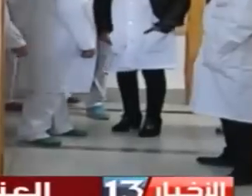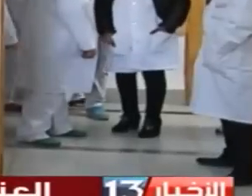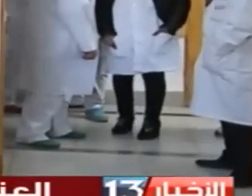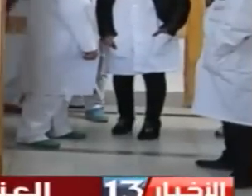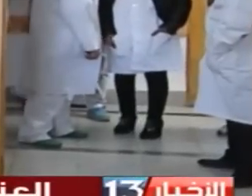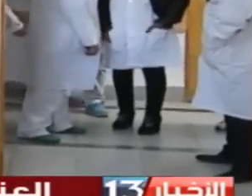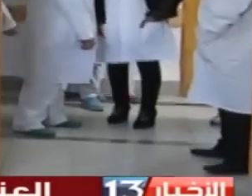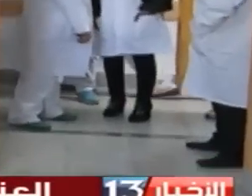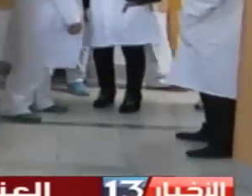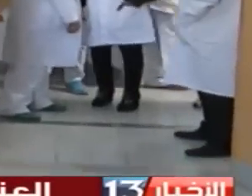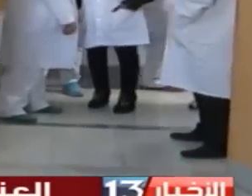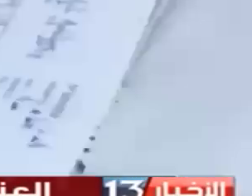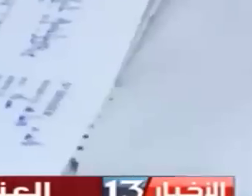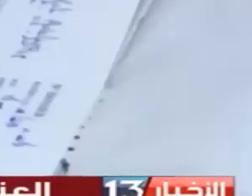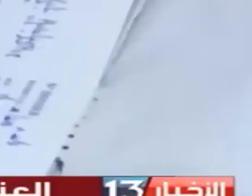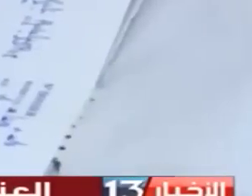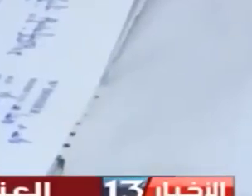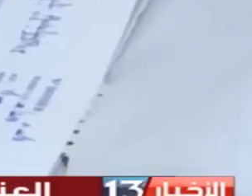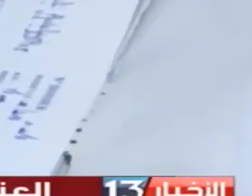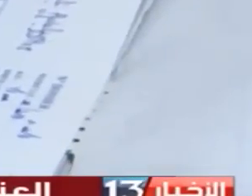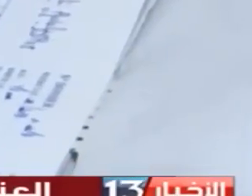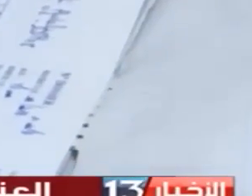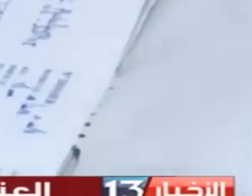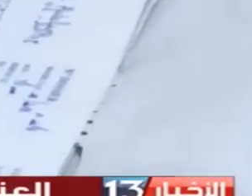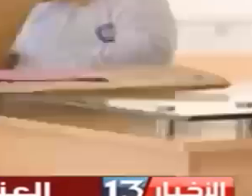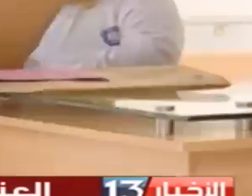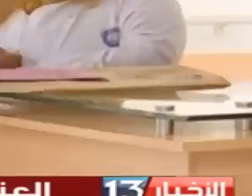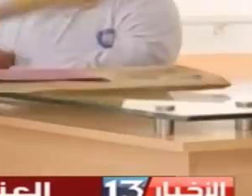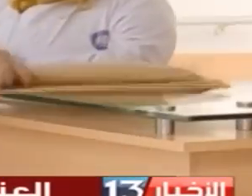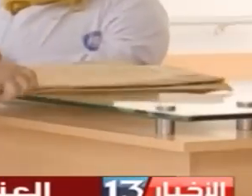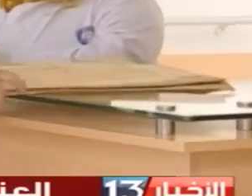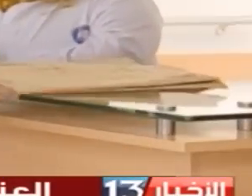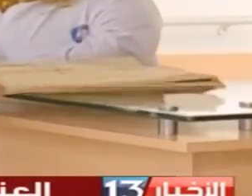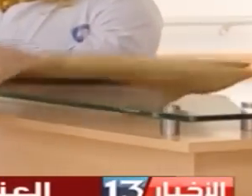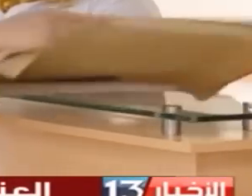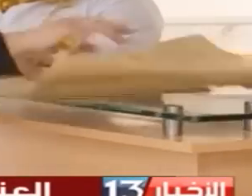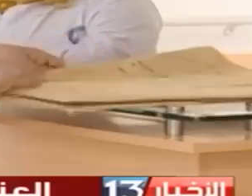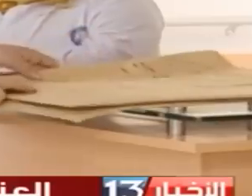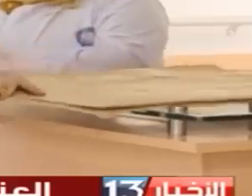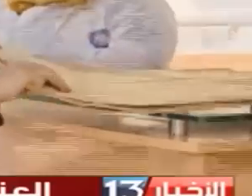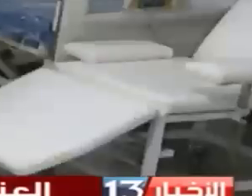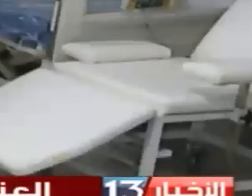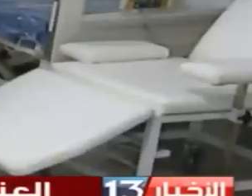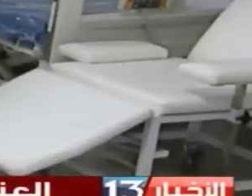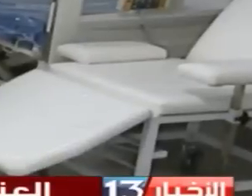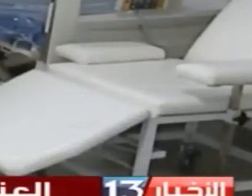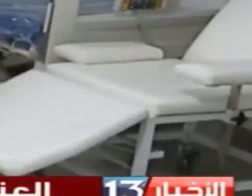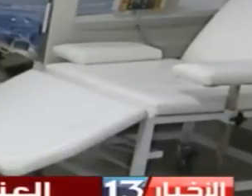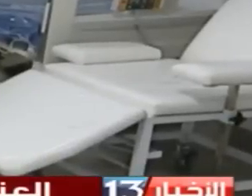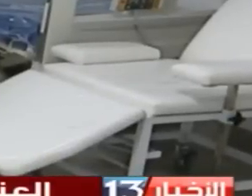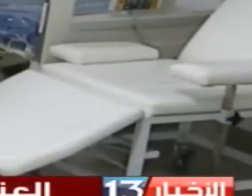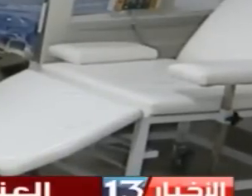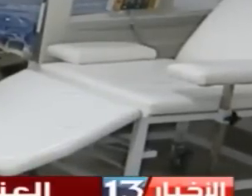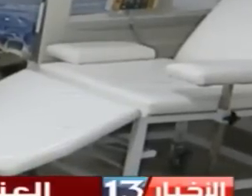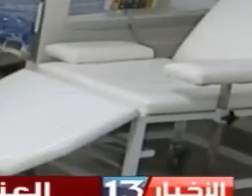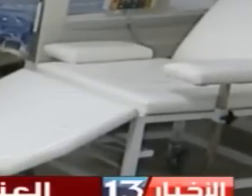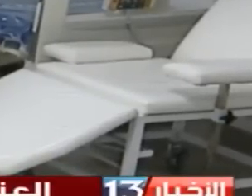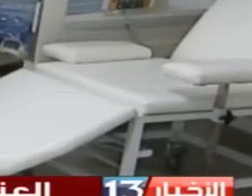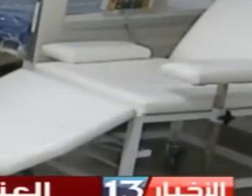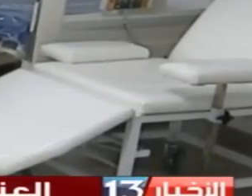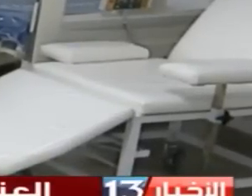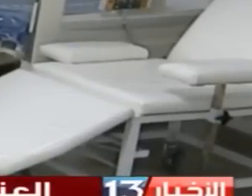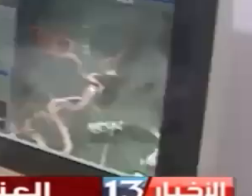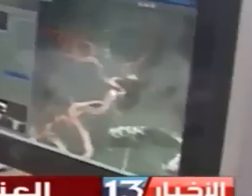في اليوم العالمي للتبرع بالأعضاء، الدعوة إلى تغيير القوانين والاتفاقيات المنظمة لهذه العملية للمساهمة في إنقاذ أكبر